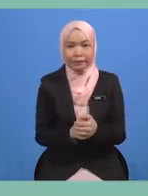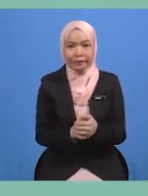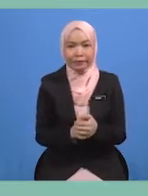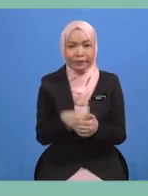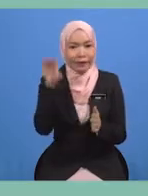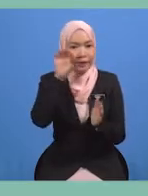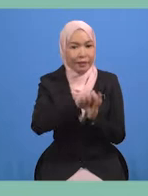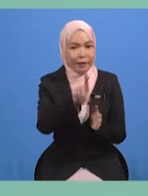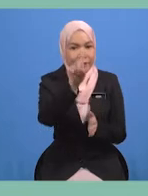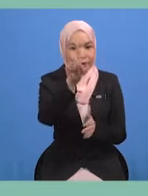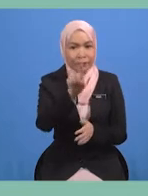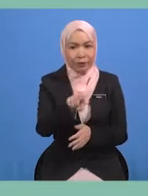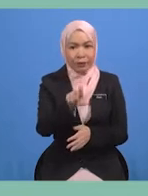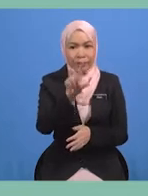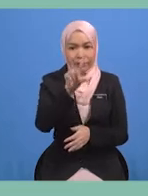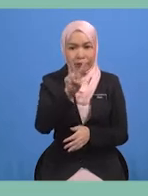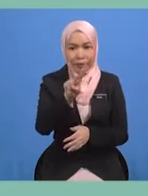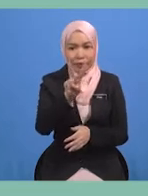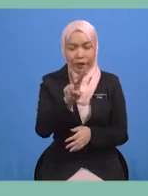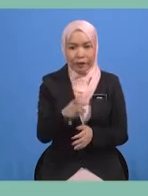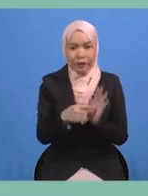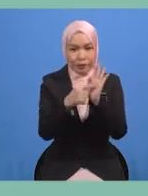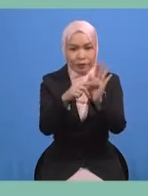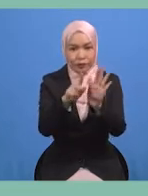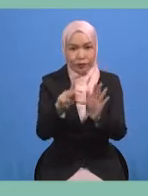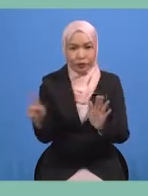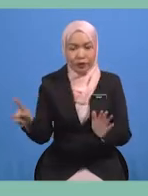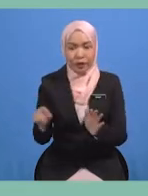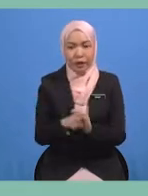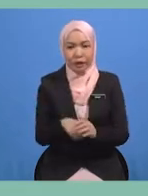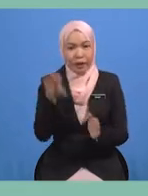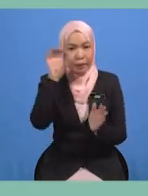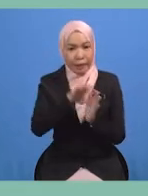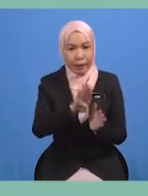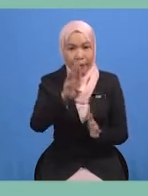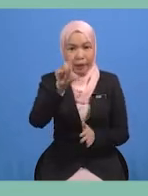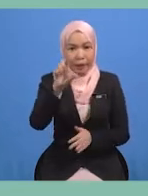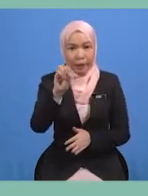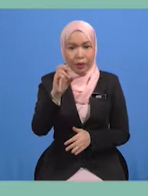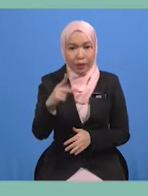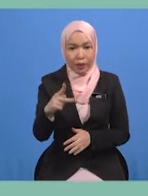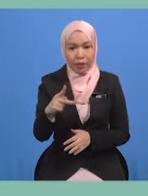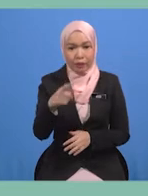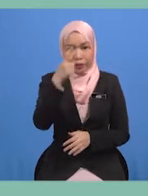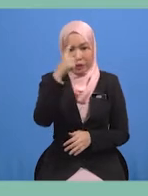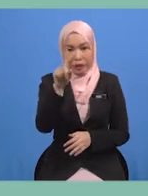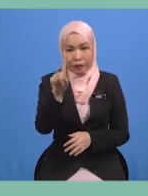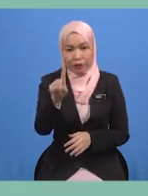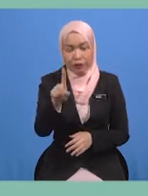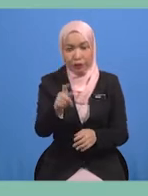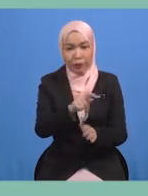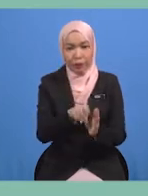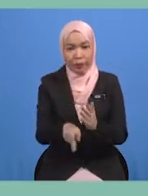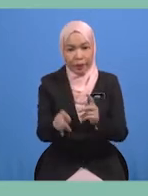Rajah 1.2 menunjukkan rajah blok bagi suatu penerima